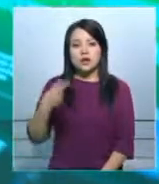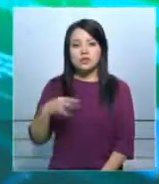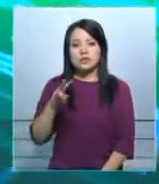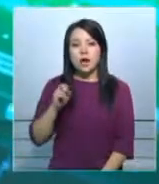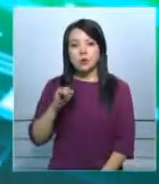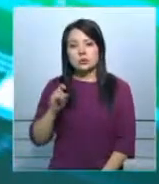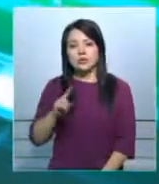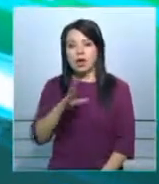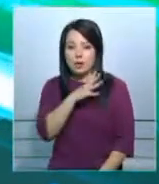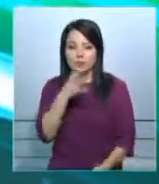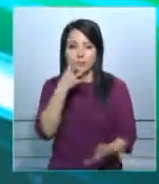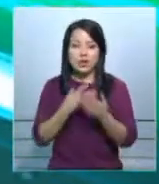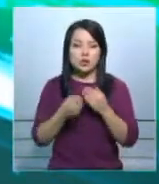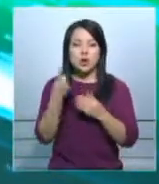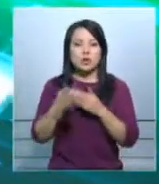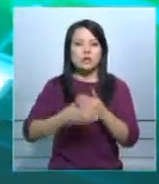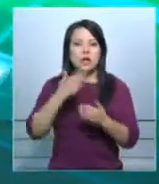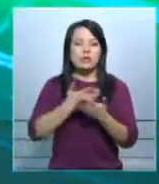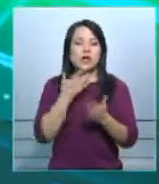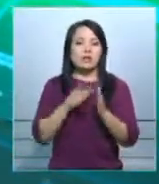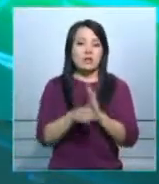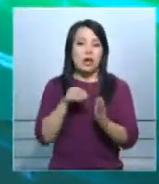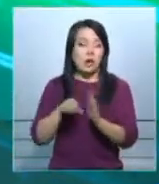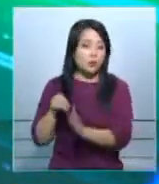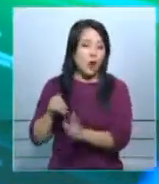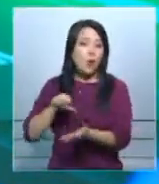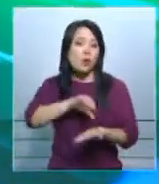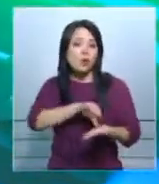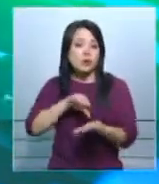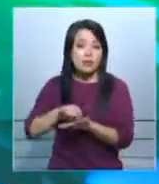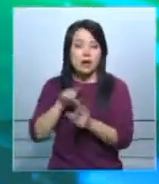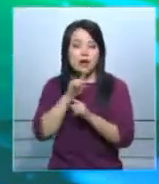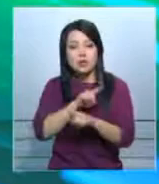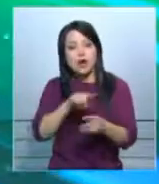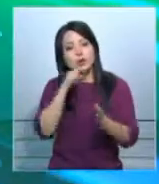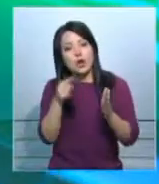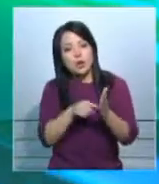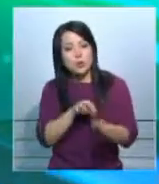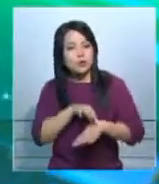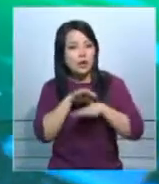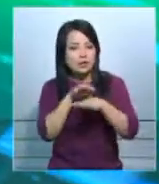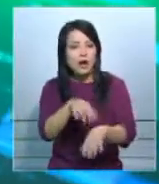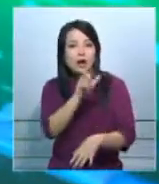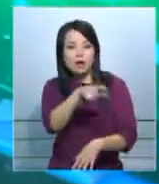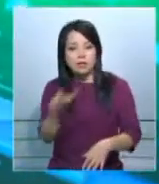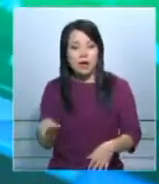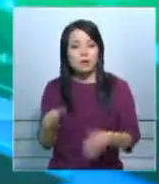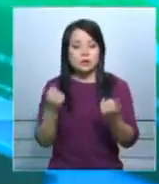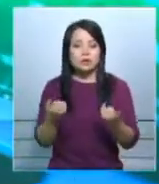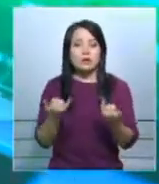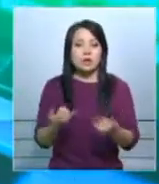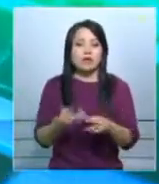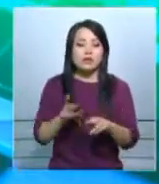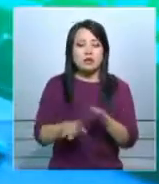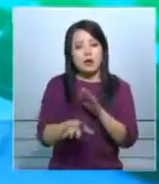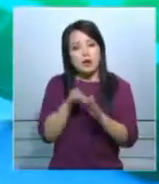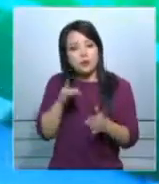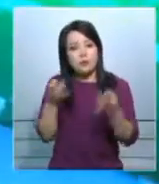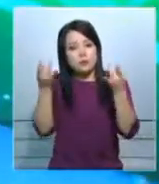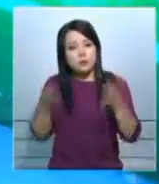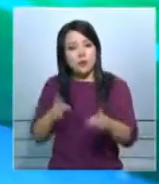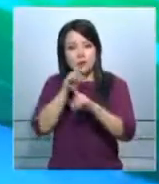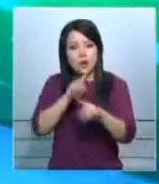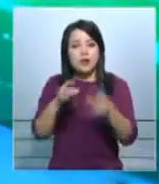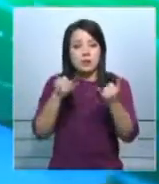20 наурызда еліміздегі 100-ден астам сайлау учаскесінде сауалнама жүргізіледі. Яғни азаматтар тек таңдауын жасап қана қоймай,